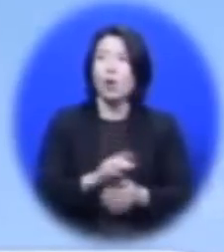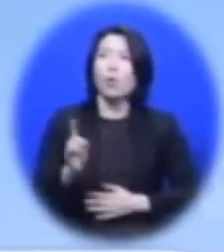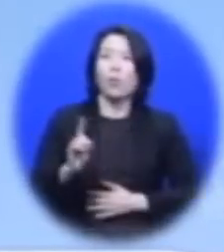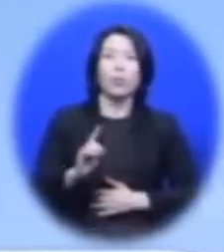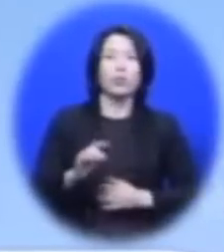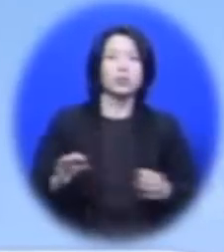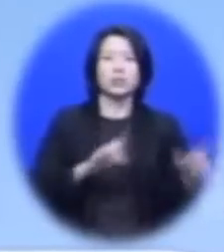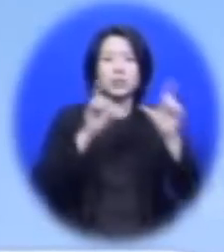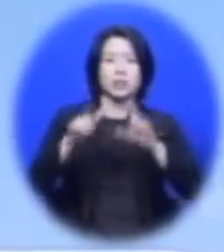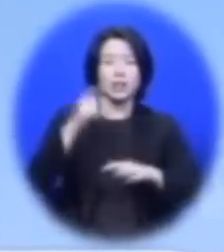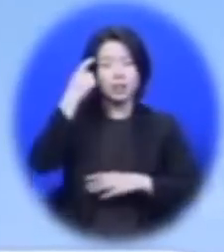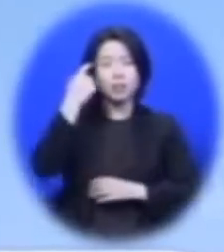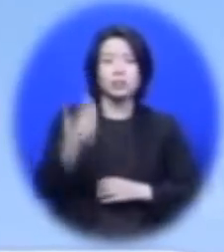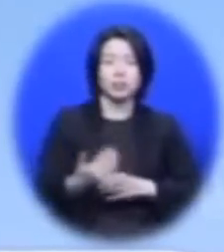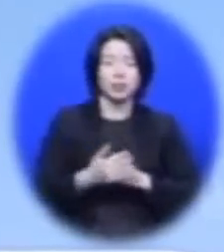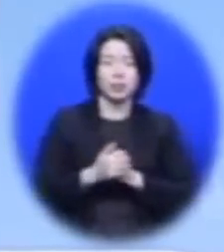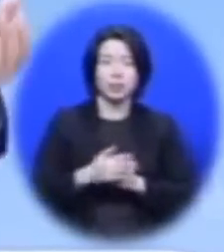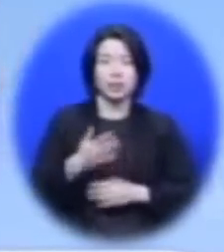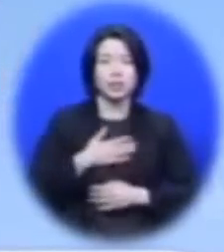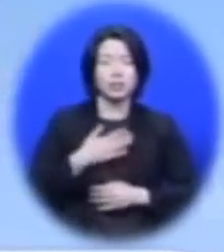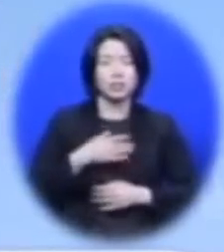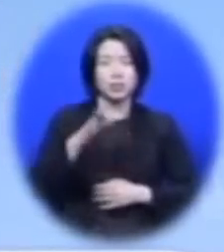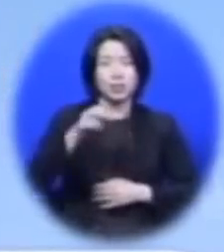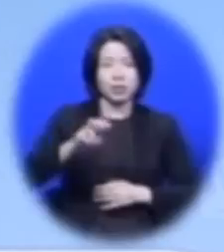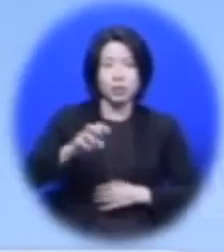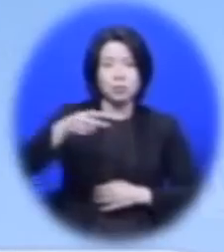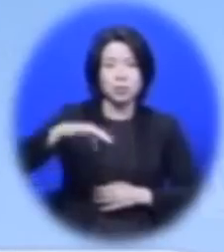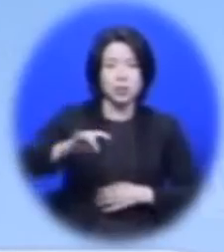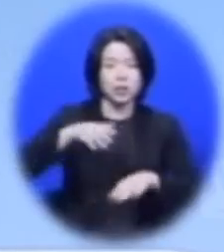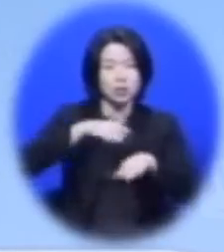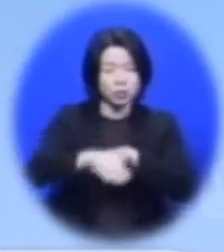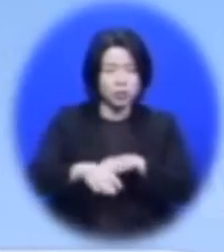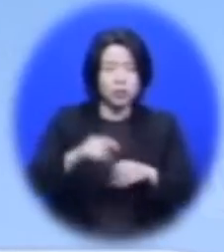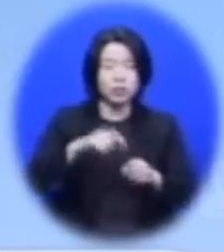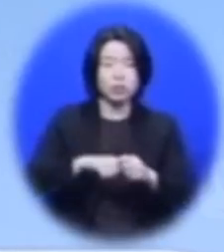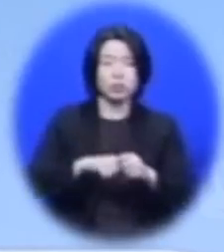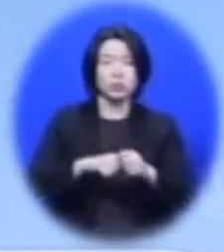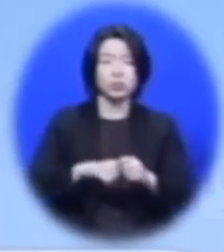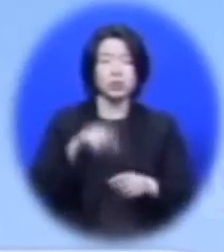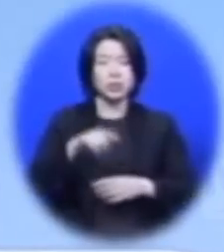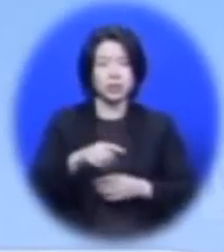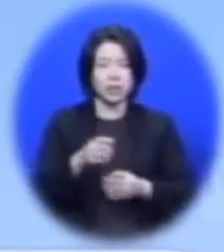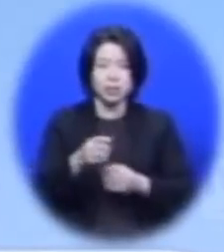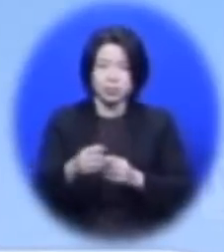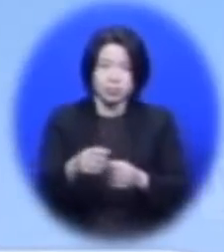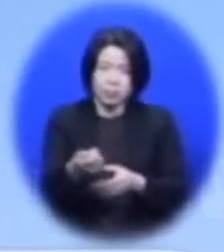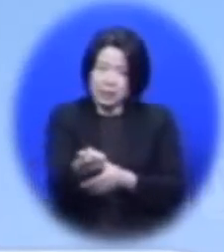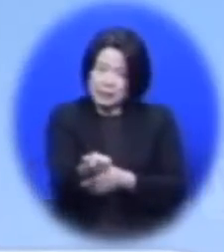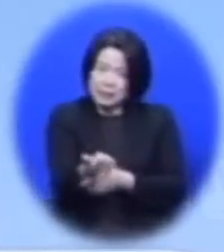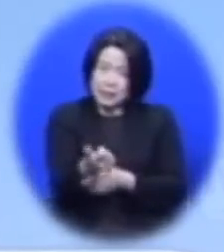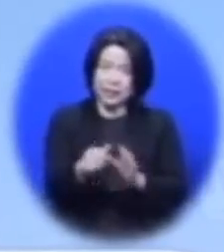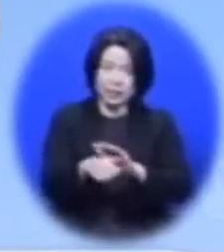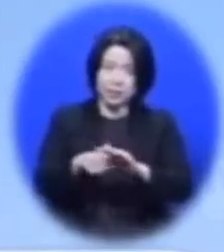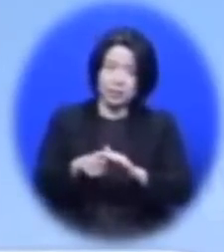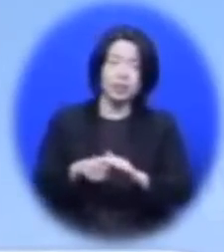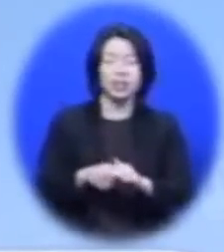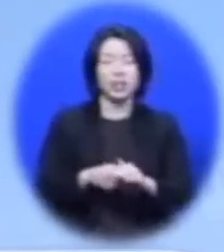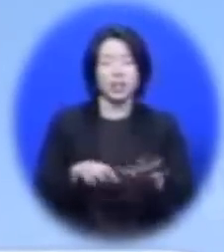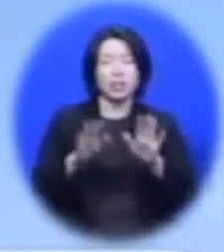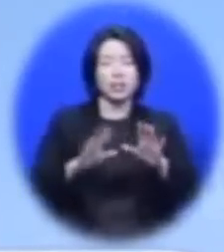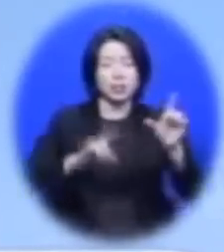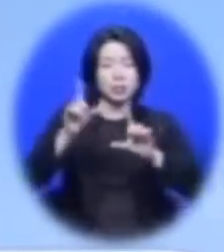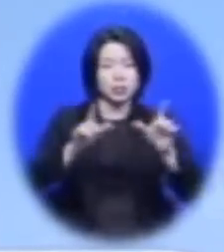거예요? 그냥 염세주의적으로, 그렇게 소극적으로, 그냥 현실